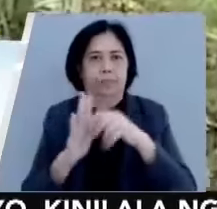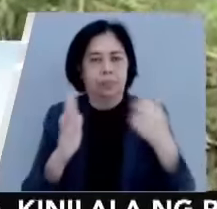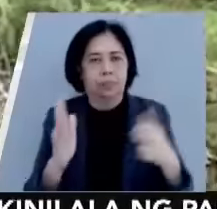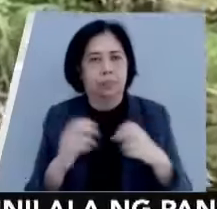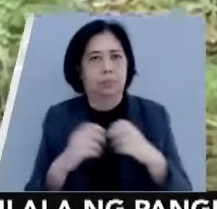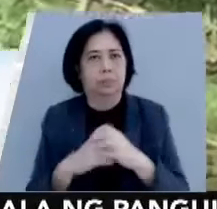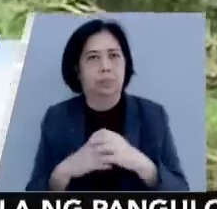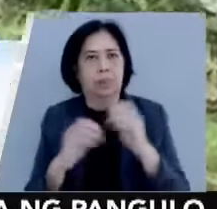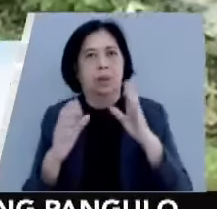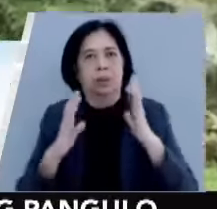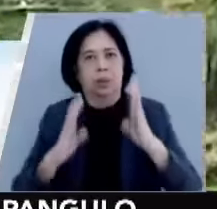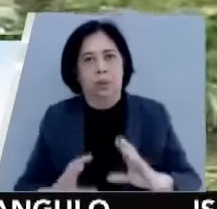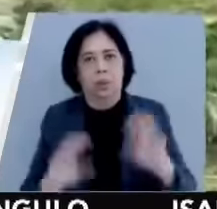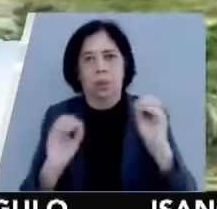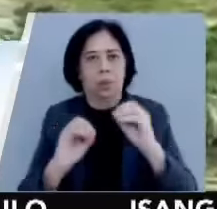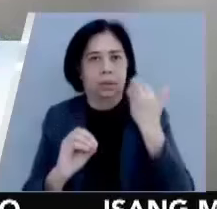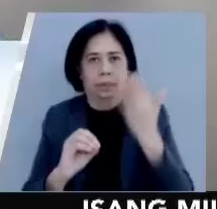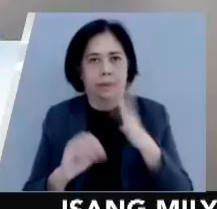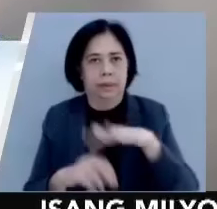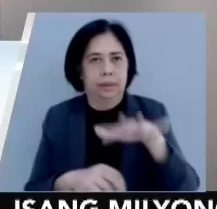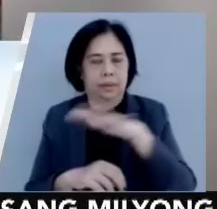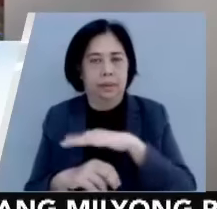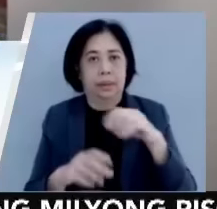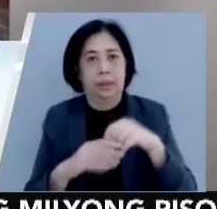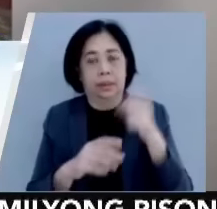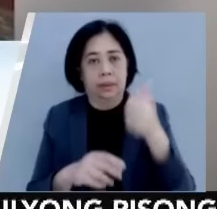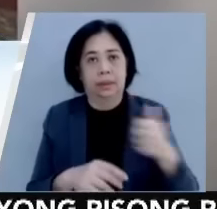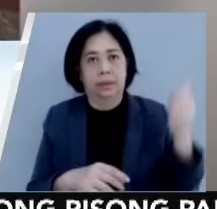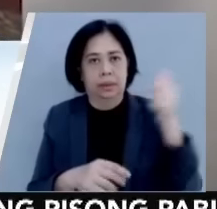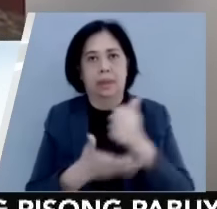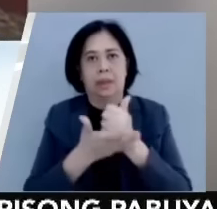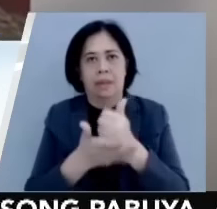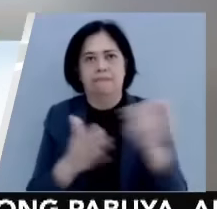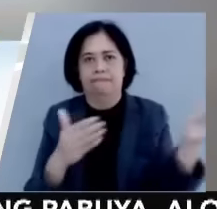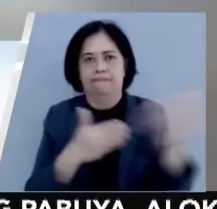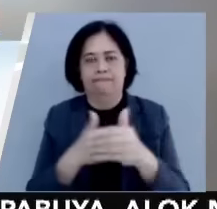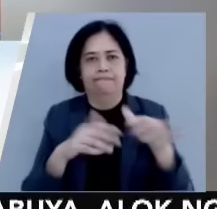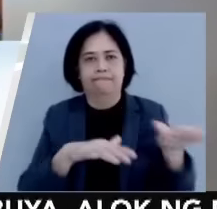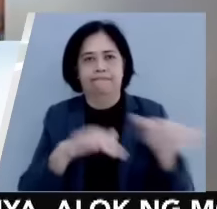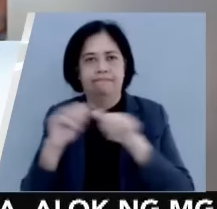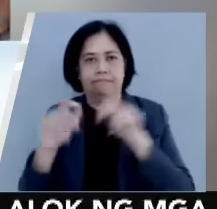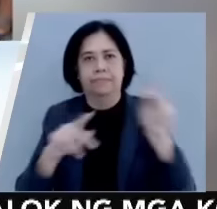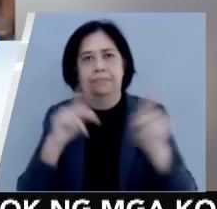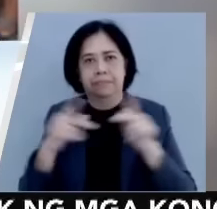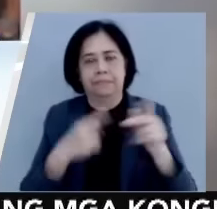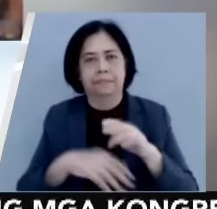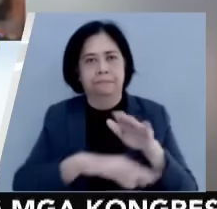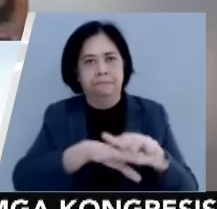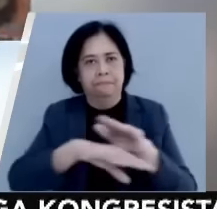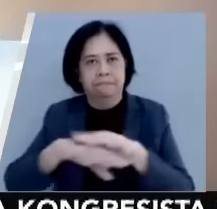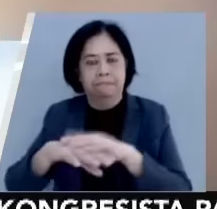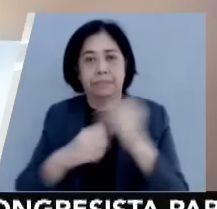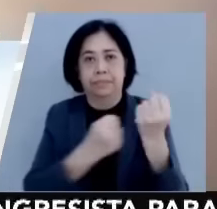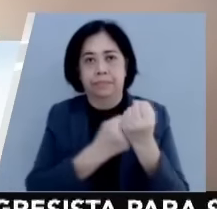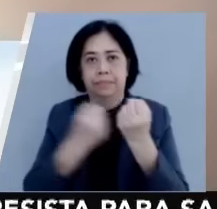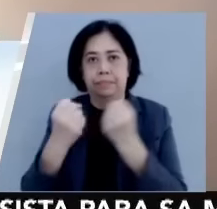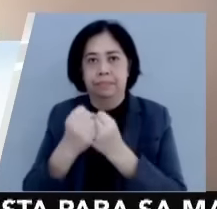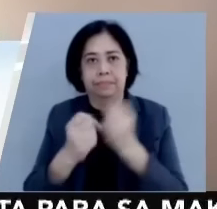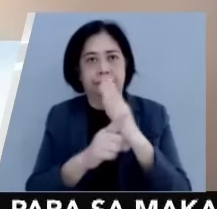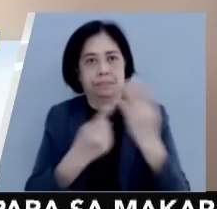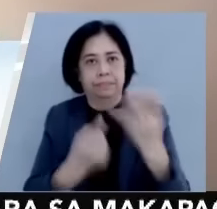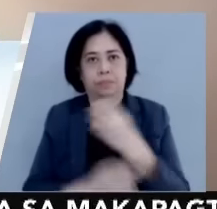sa isla. Ayon sa Kapitolyo, nakatulong ang preemptive evacuation. Tulong-tulong ang mga barangay official, pulisya, Coast